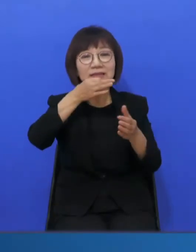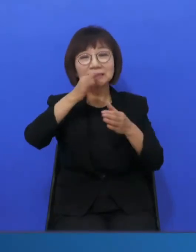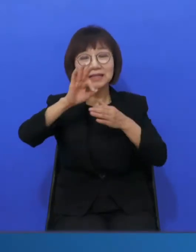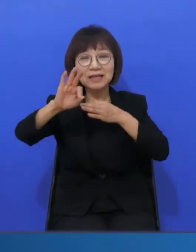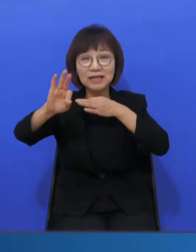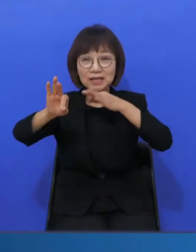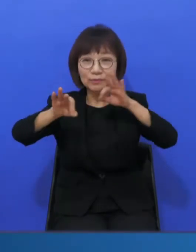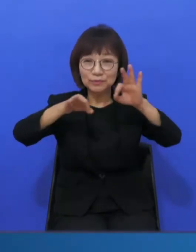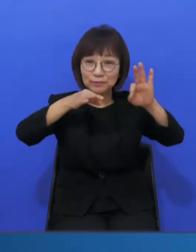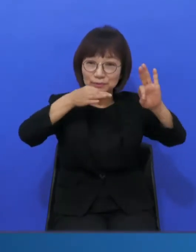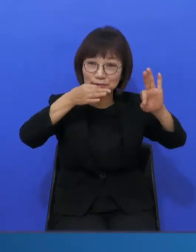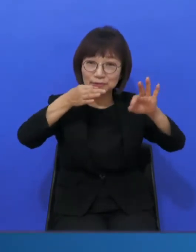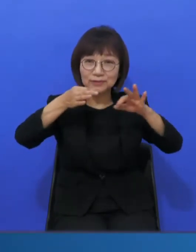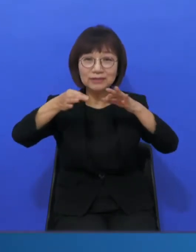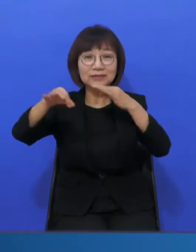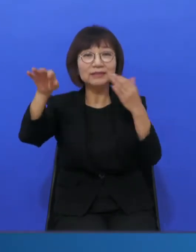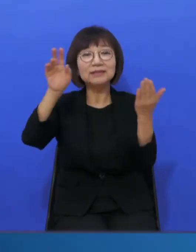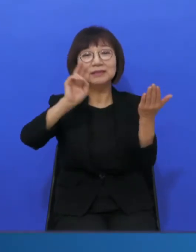성도들이